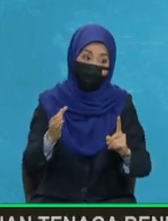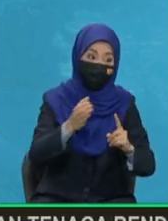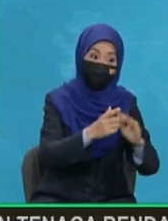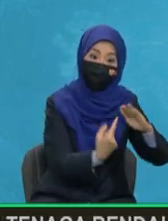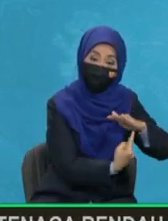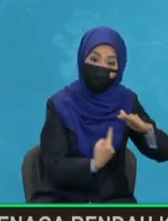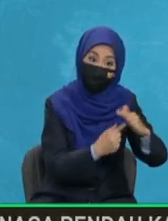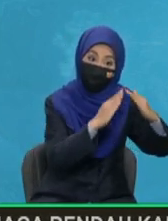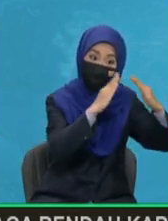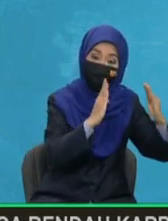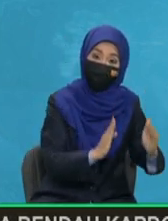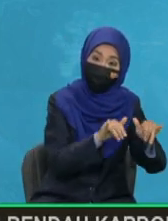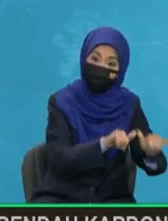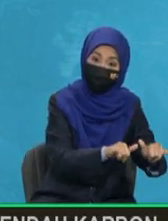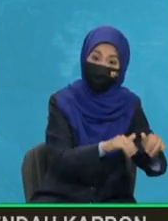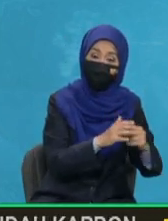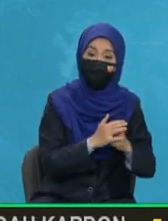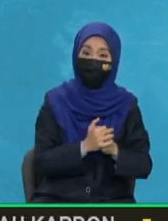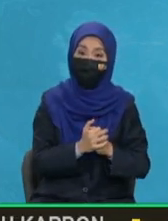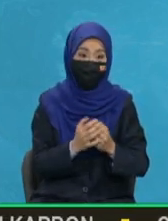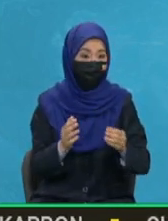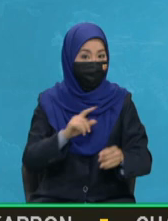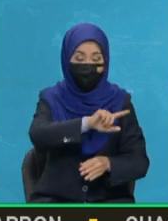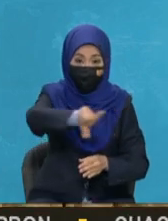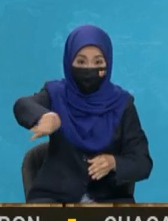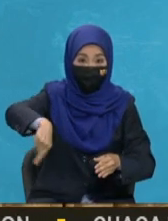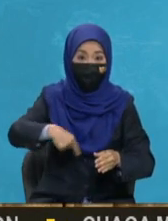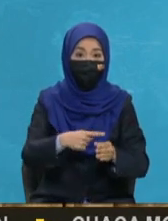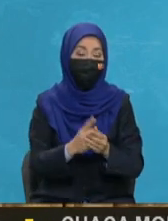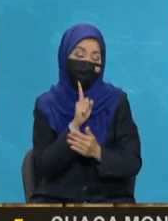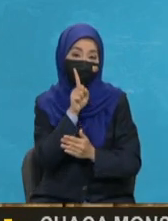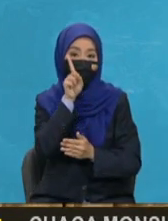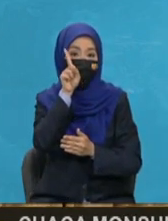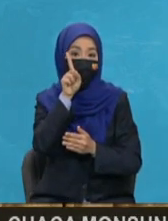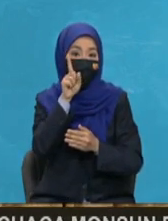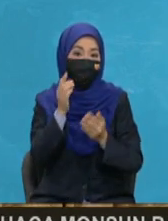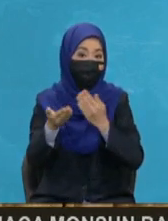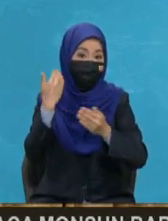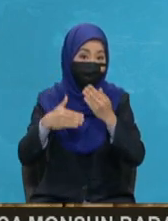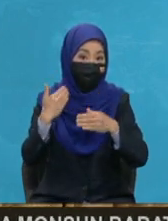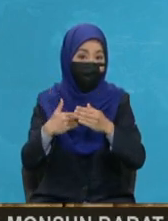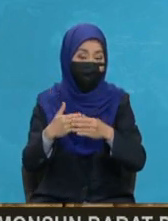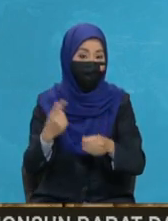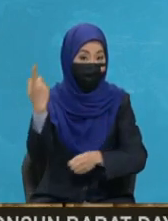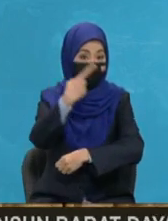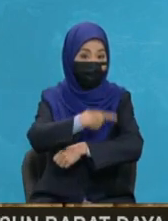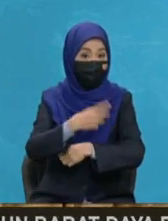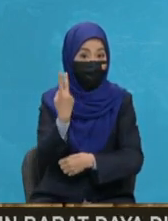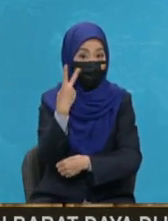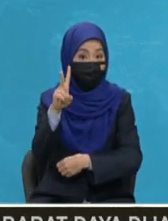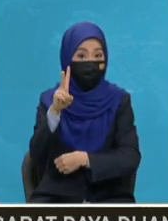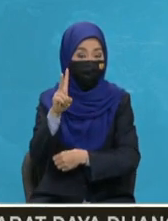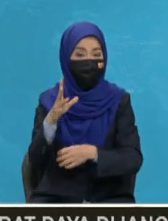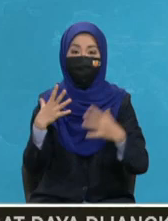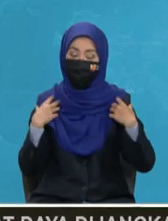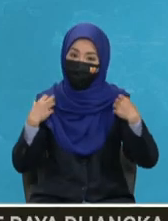14 Hari dirumah masing-masing kesemua mereka telah melakukan hujan suap ulangan pada hari ke-12 tahun di sahkan telah